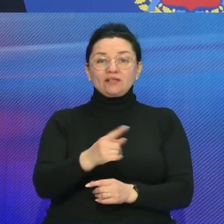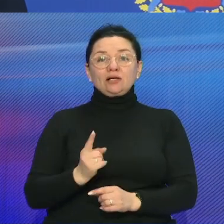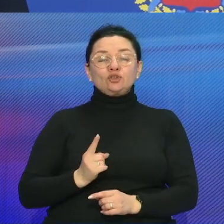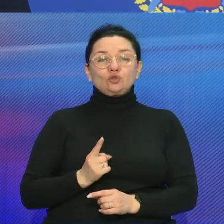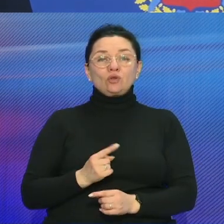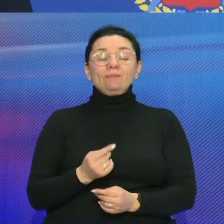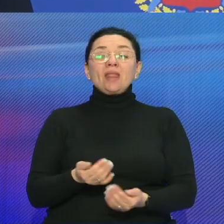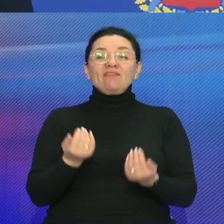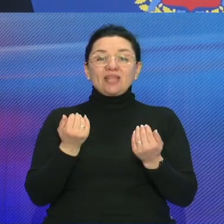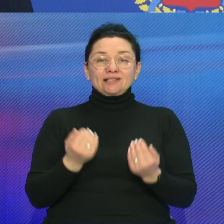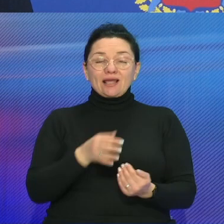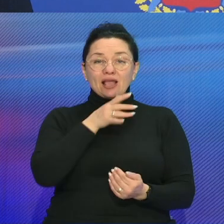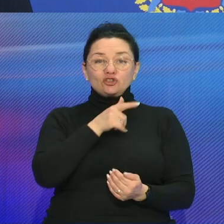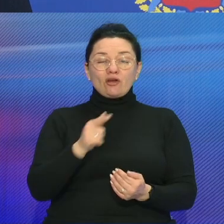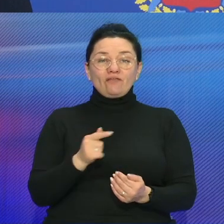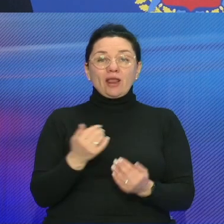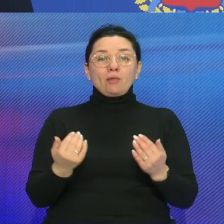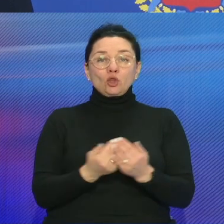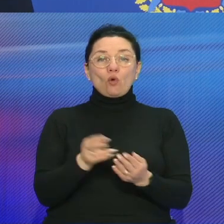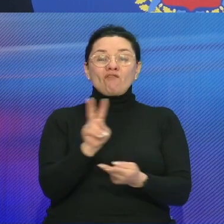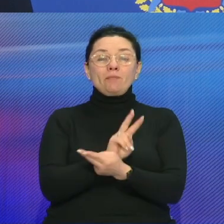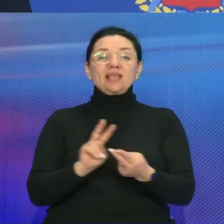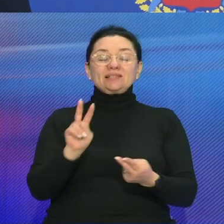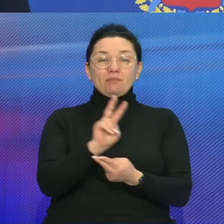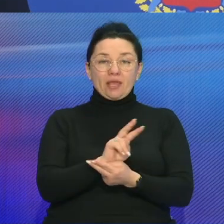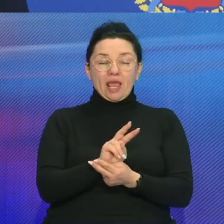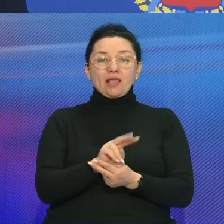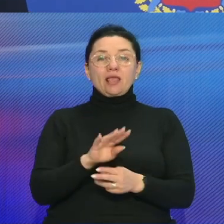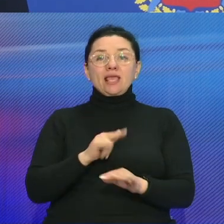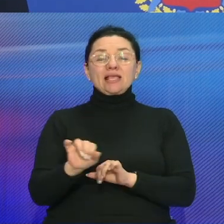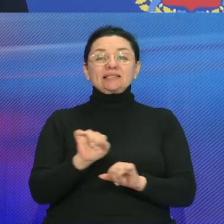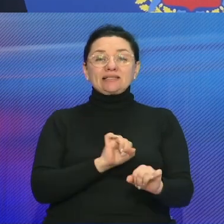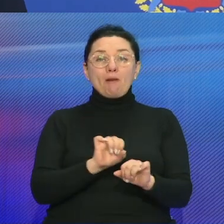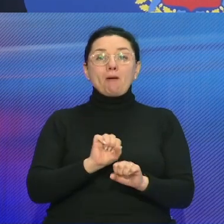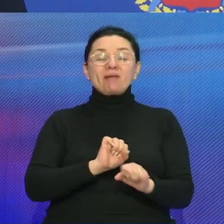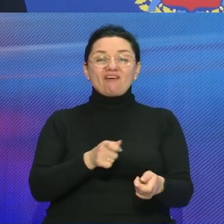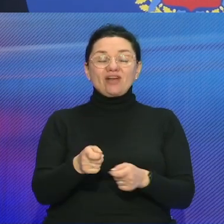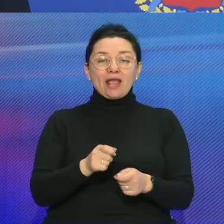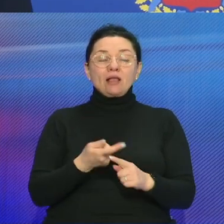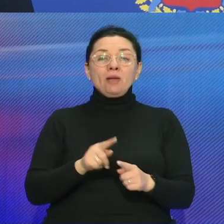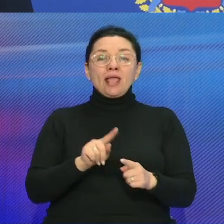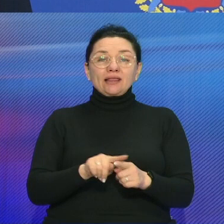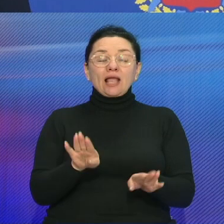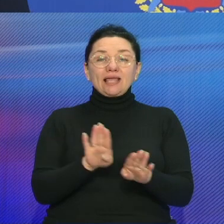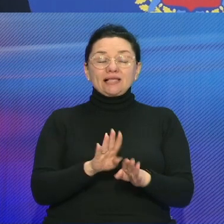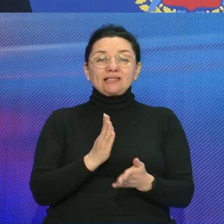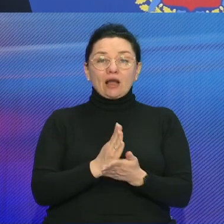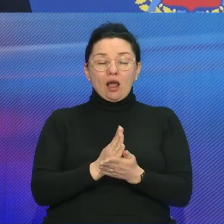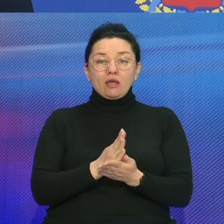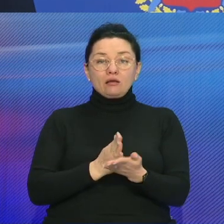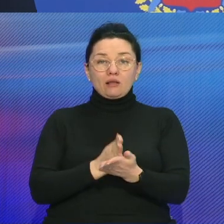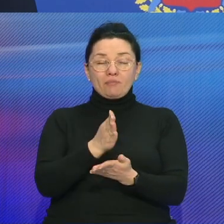настоящее время, благодаря новым изменениям законов местного управления и самоуправления, появился такой правовой механизм, который позволяет